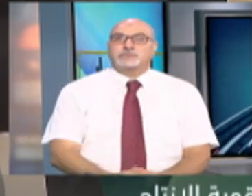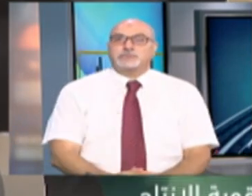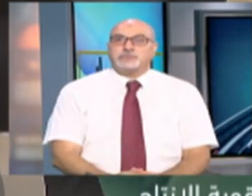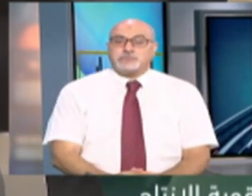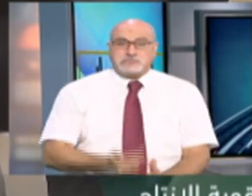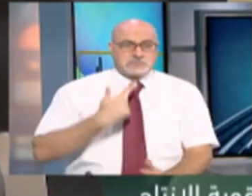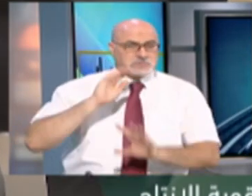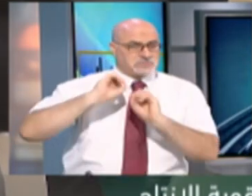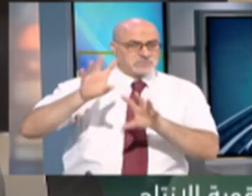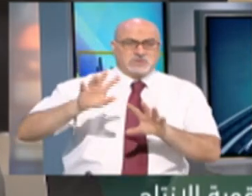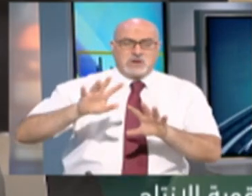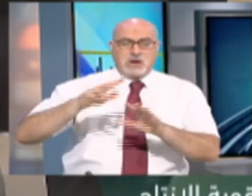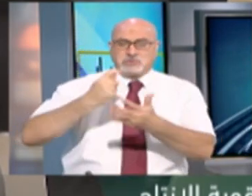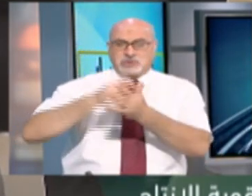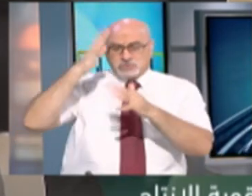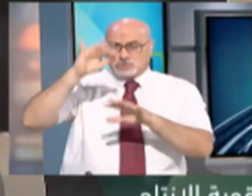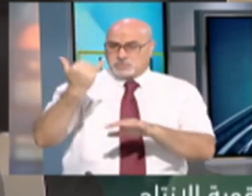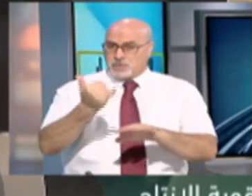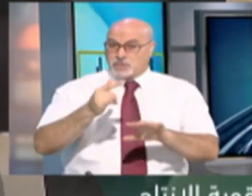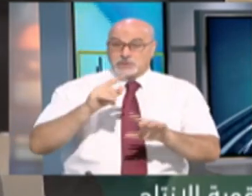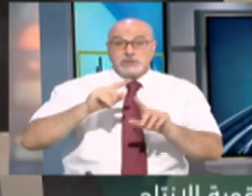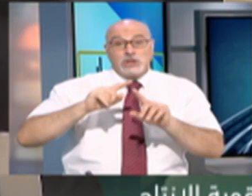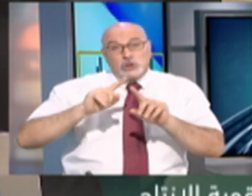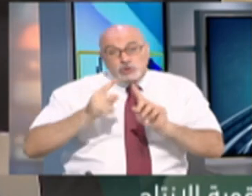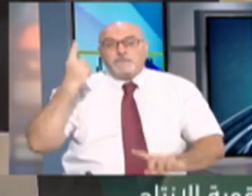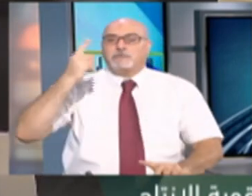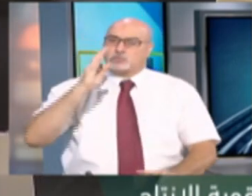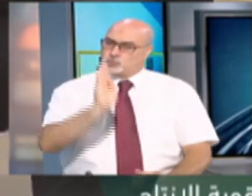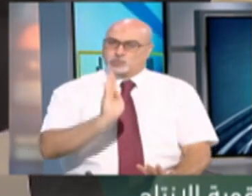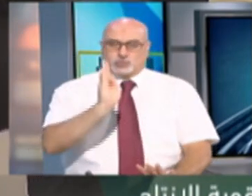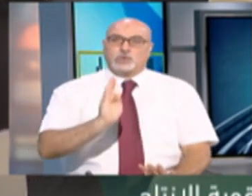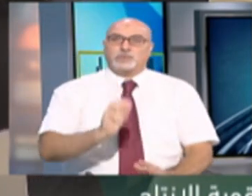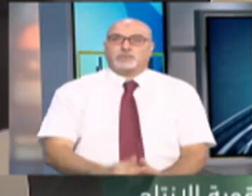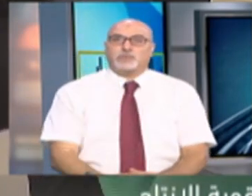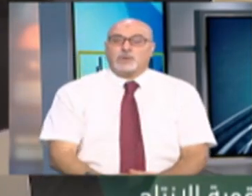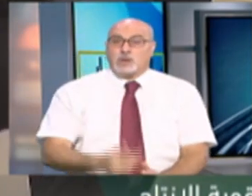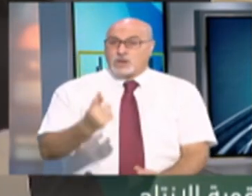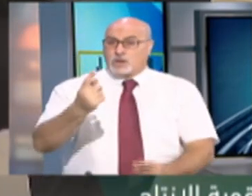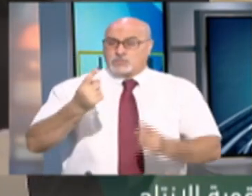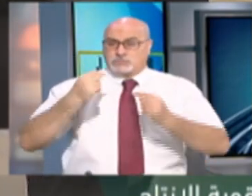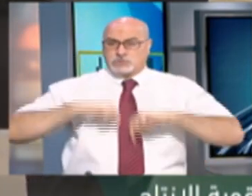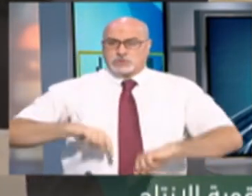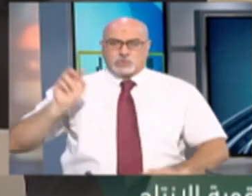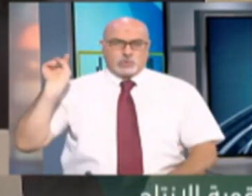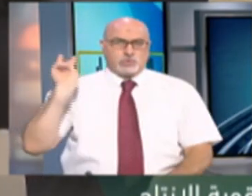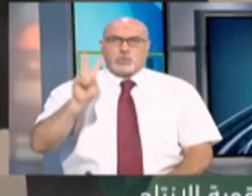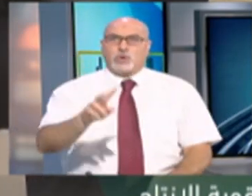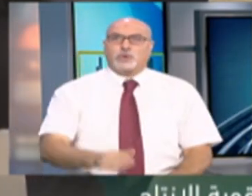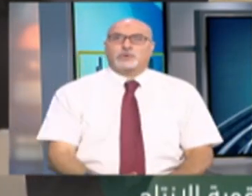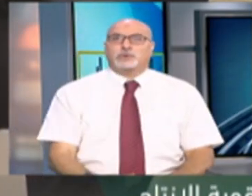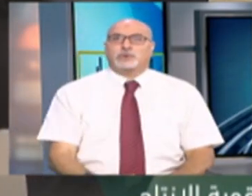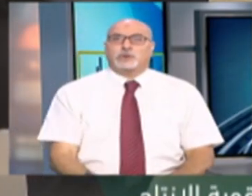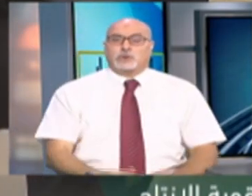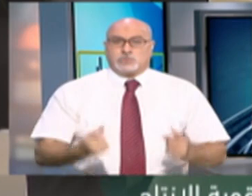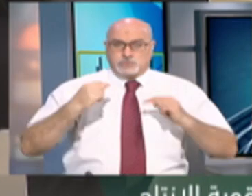إلا للضرورة. ملاحظة تقنية ربما أشوف مع سيد وزير النقل، شوفها سيد وزير